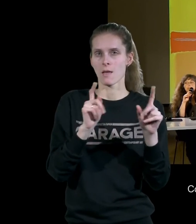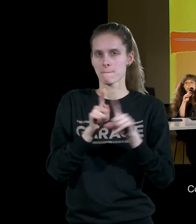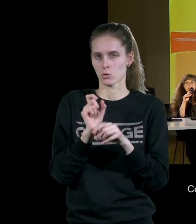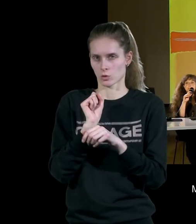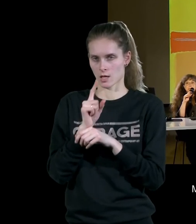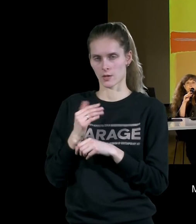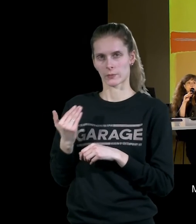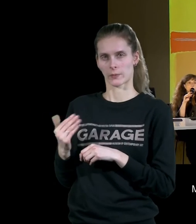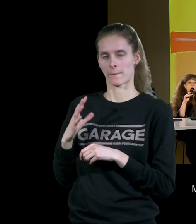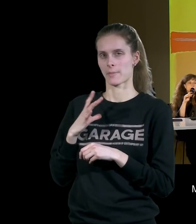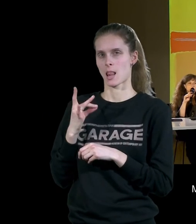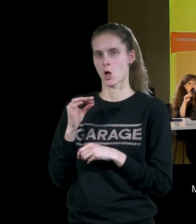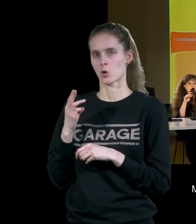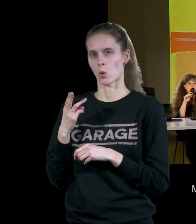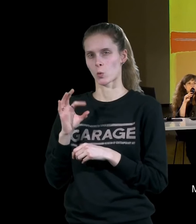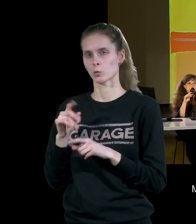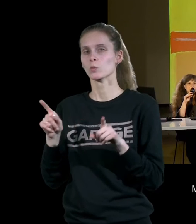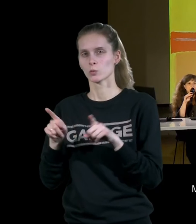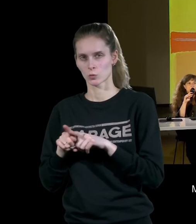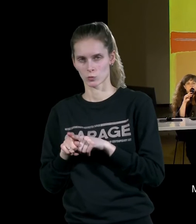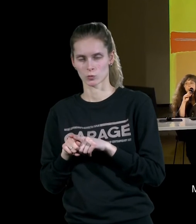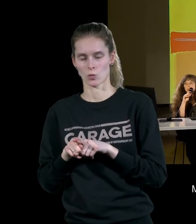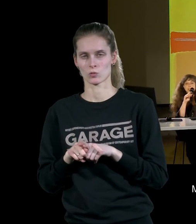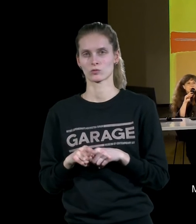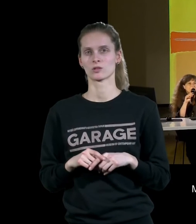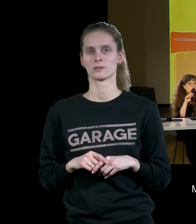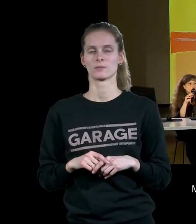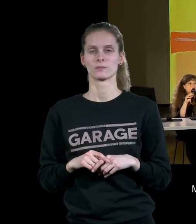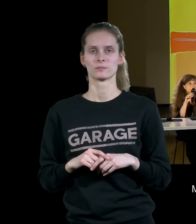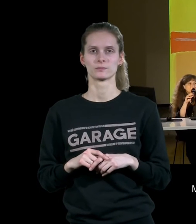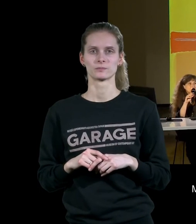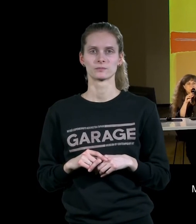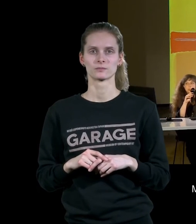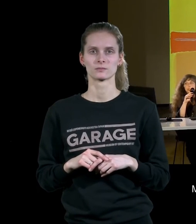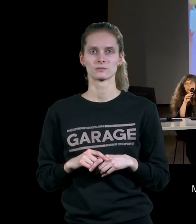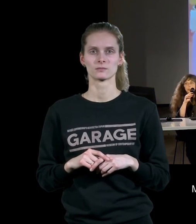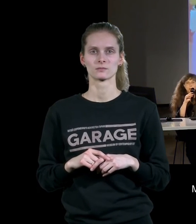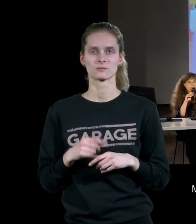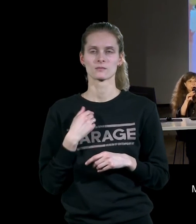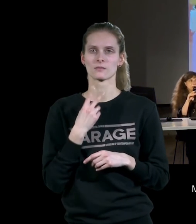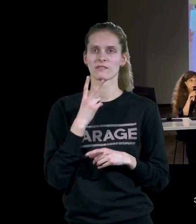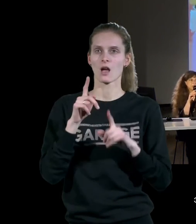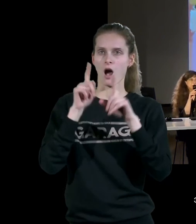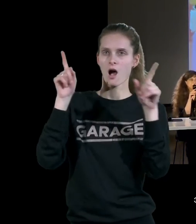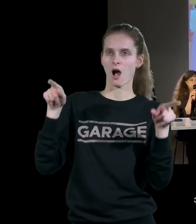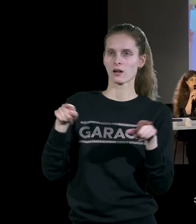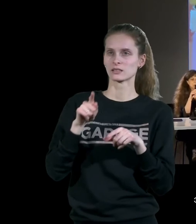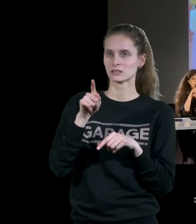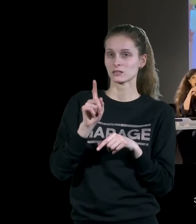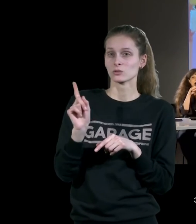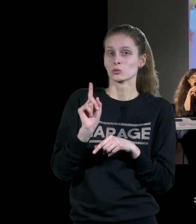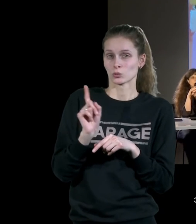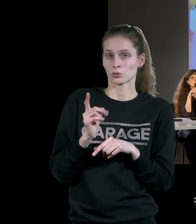странным образом. Эта картина, как бы, ну вот мы говорили там про окно и про ландшафт, то есть про то, как мы считываем любую картину, эта картина – это